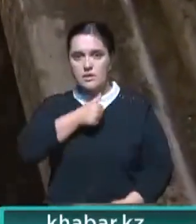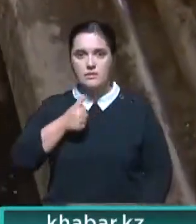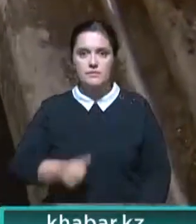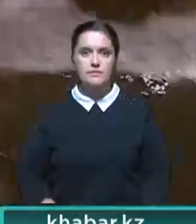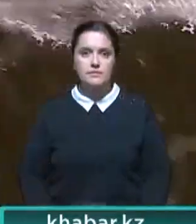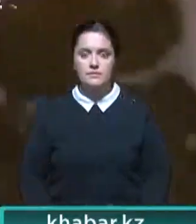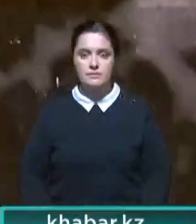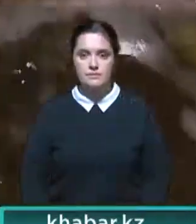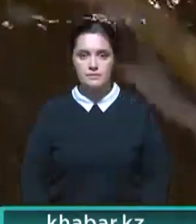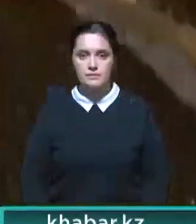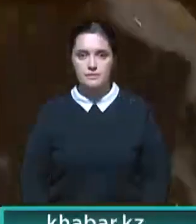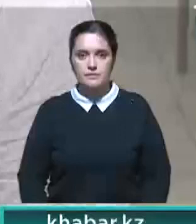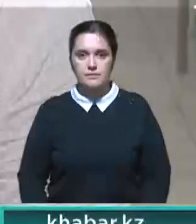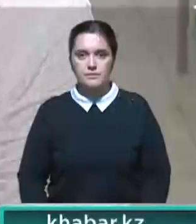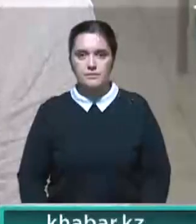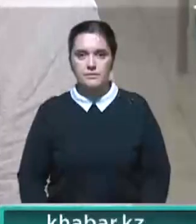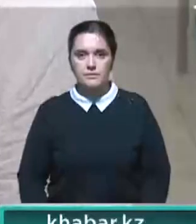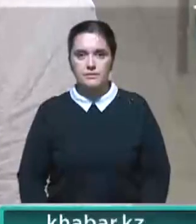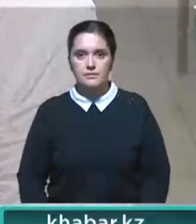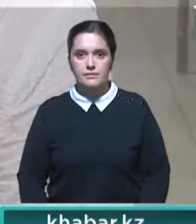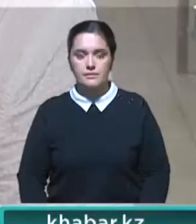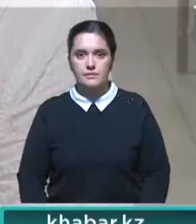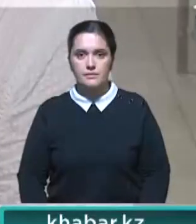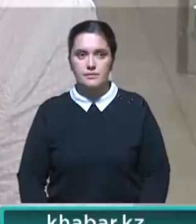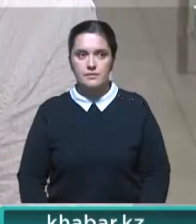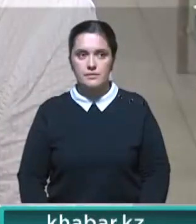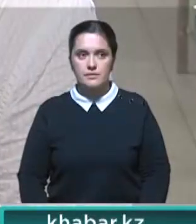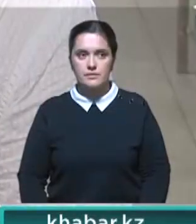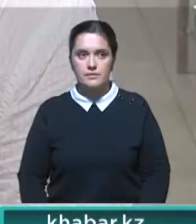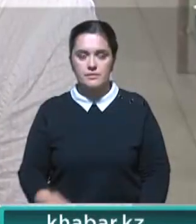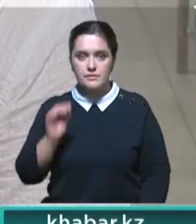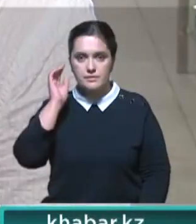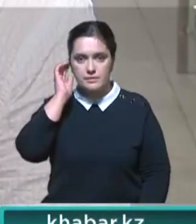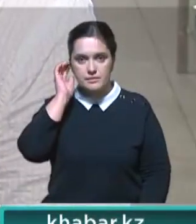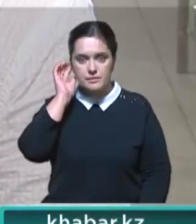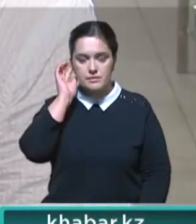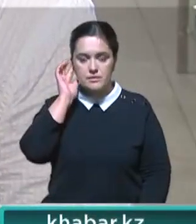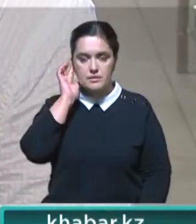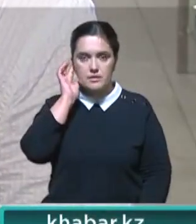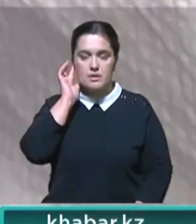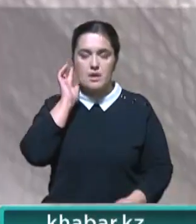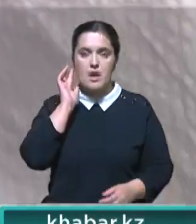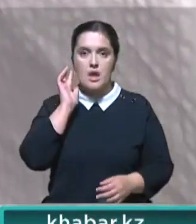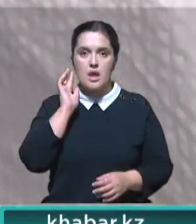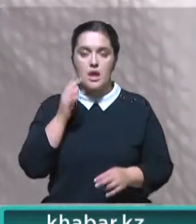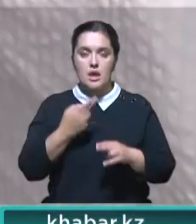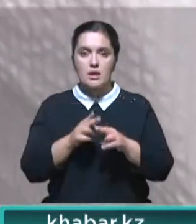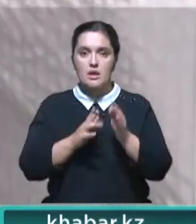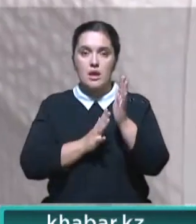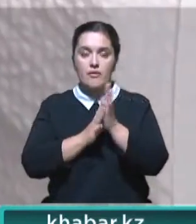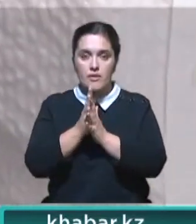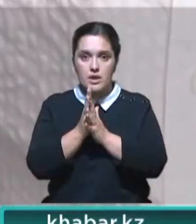ежегодно проект рисковое честно говоря было до конца может не оцененной выращиваем